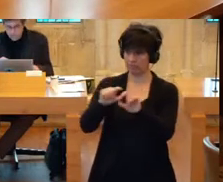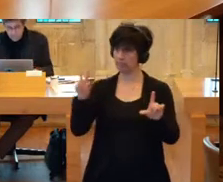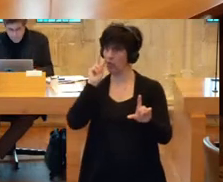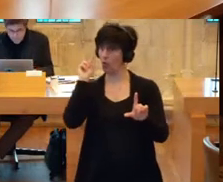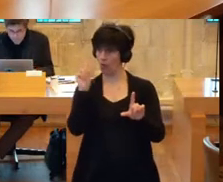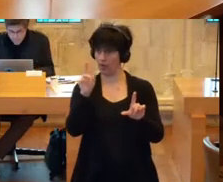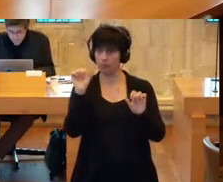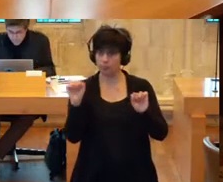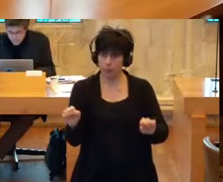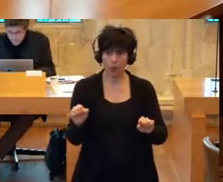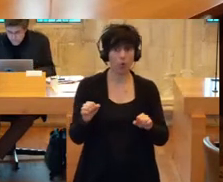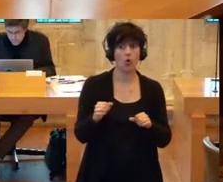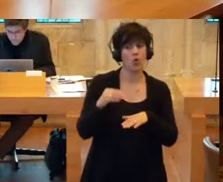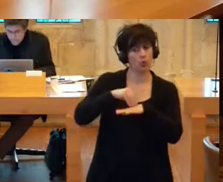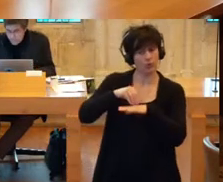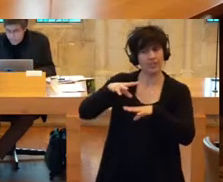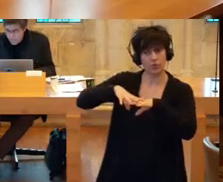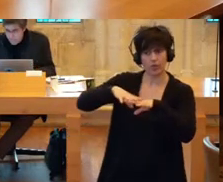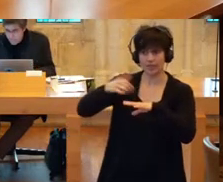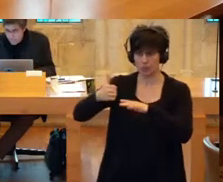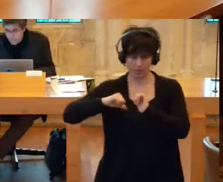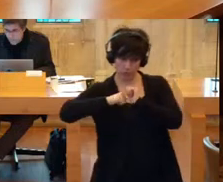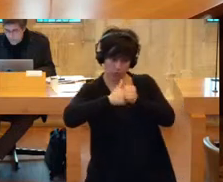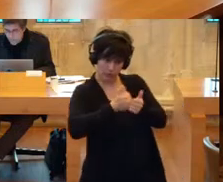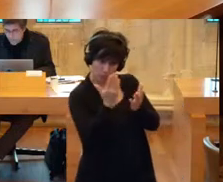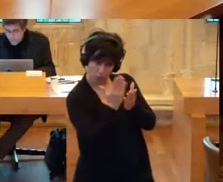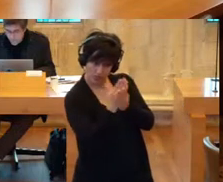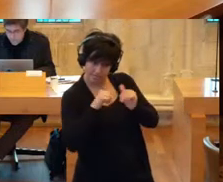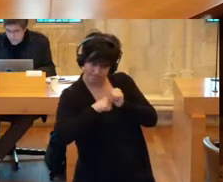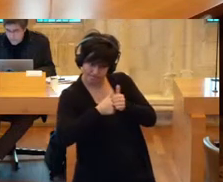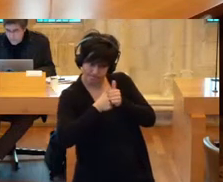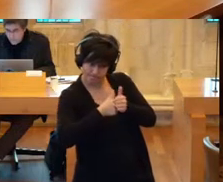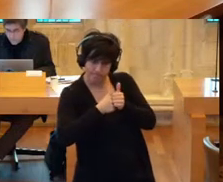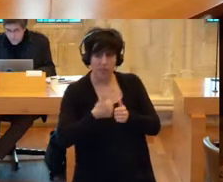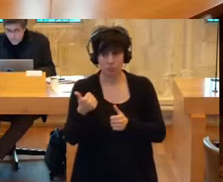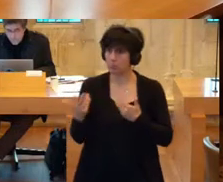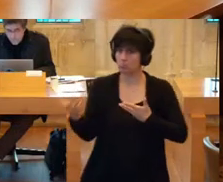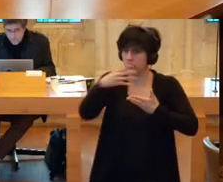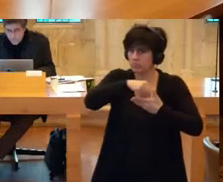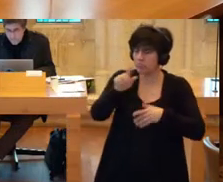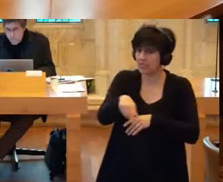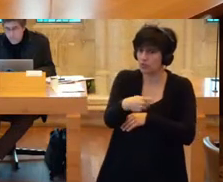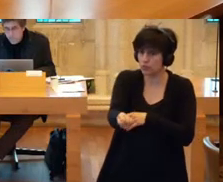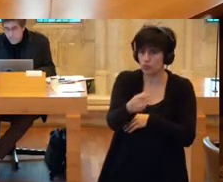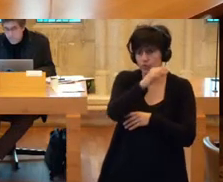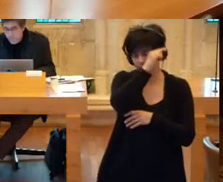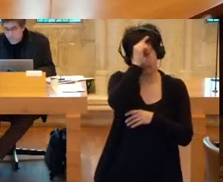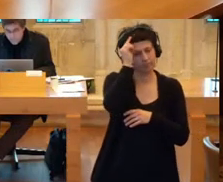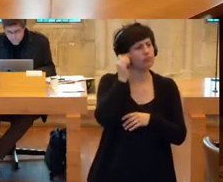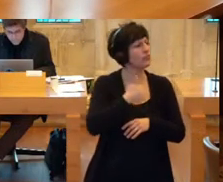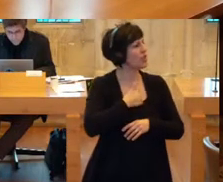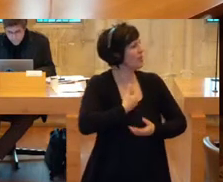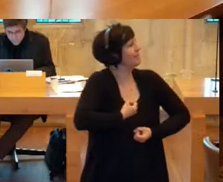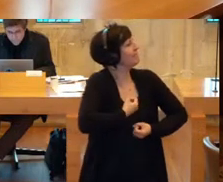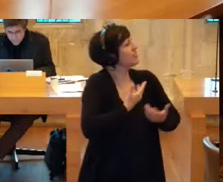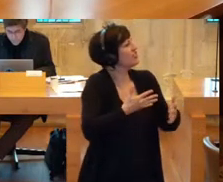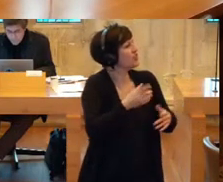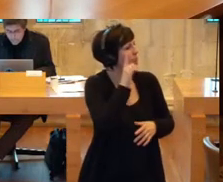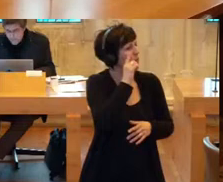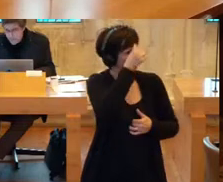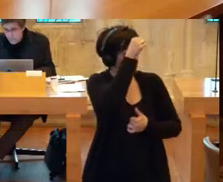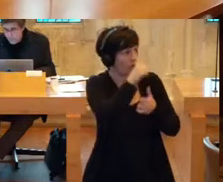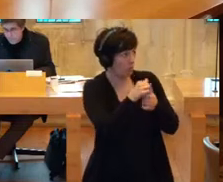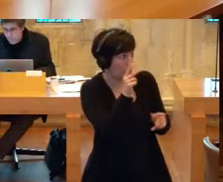l'objet d'un suivi avec le conseil de quartier, qui est évidemment totalement associé à ce projet. J'en avais déjà parlé, puisque je vous